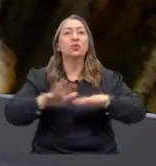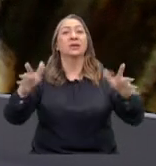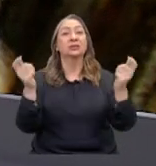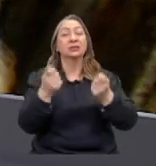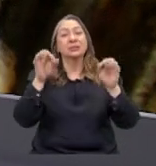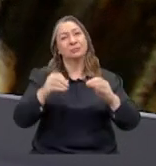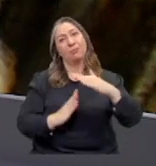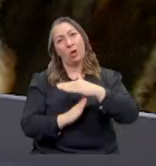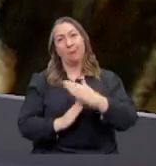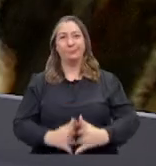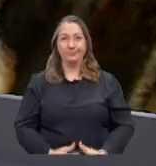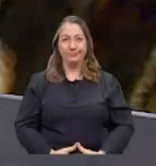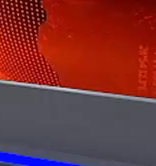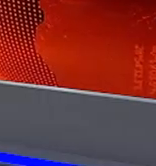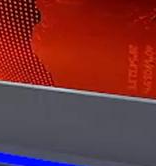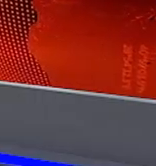efendim. Şimdi ara zaman.